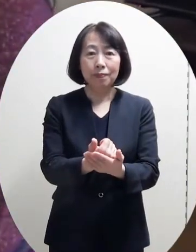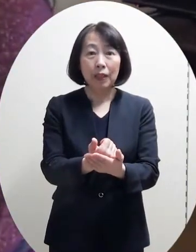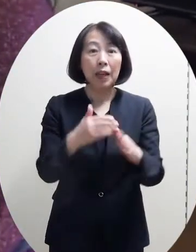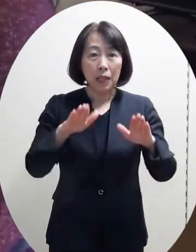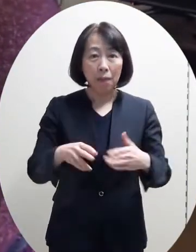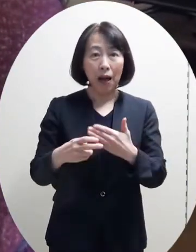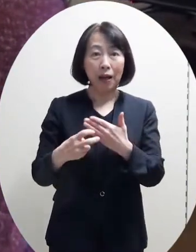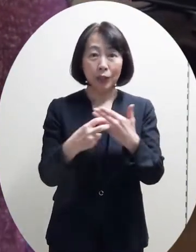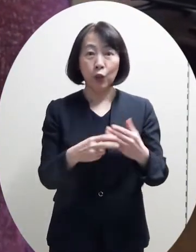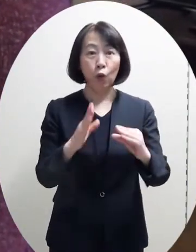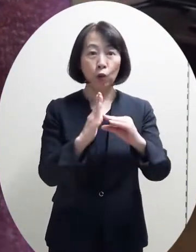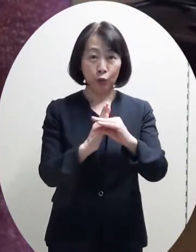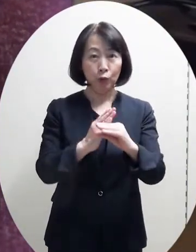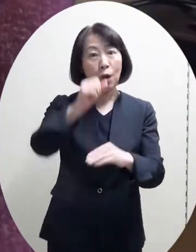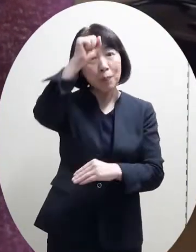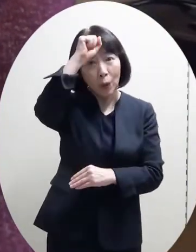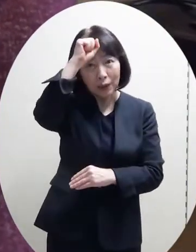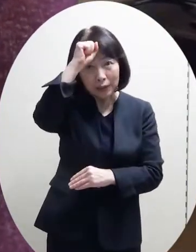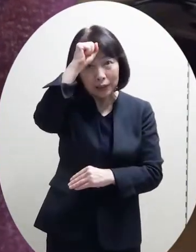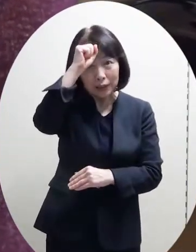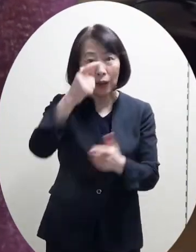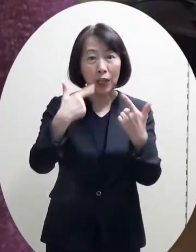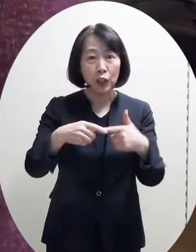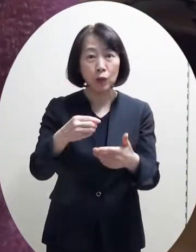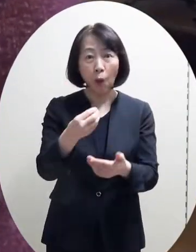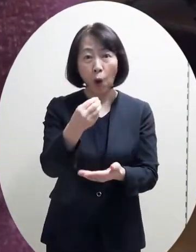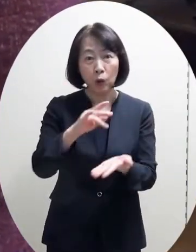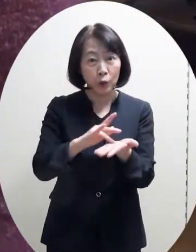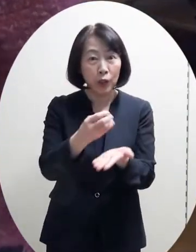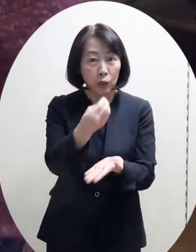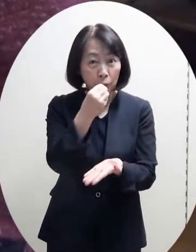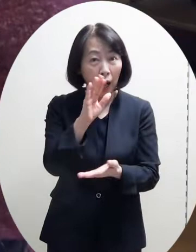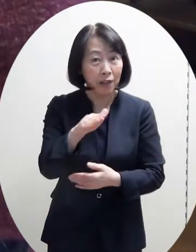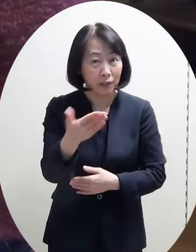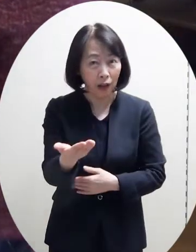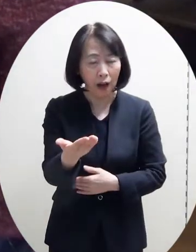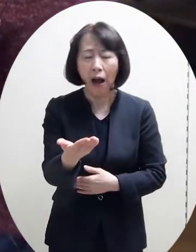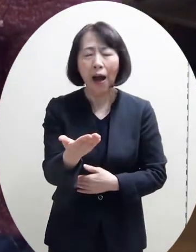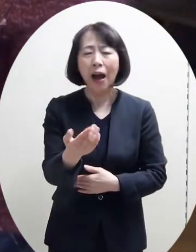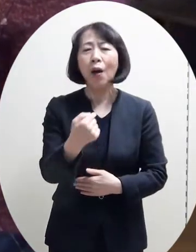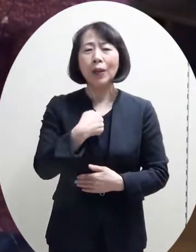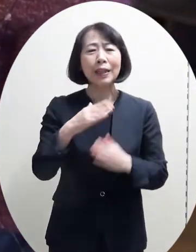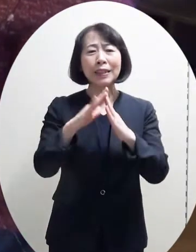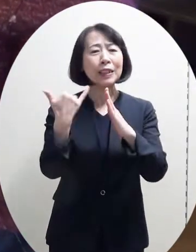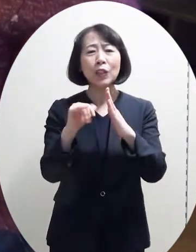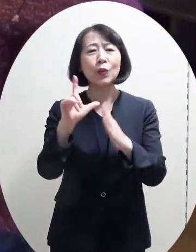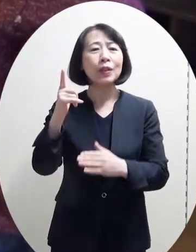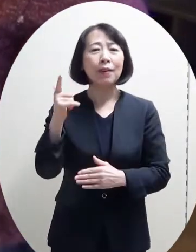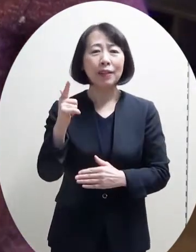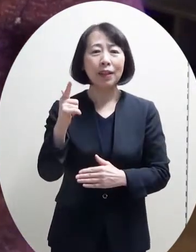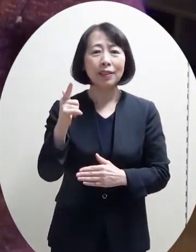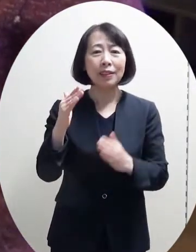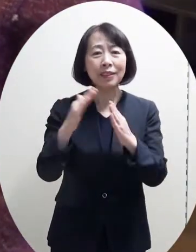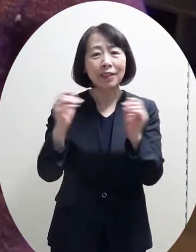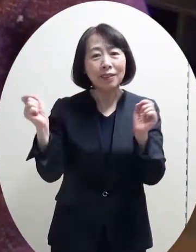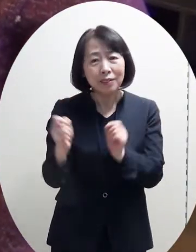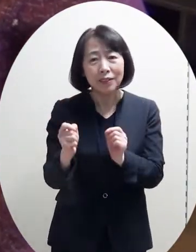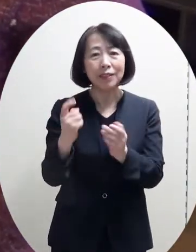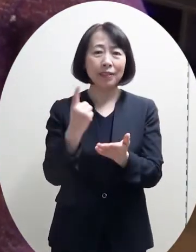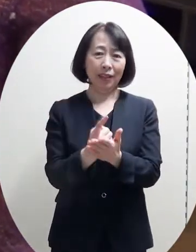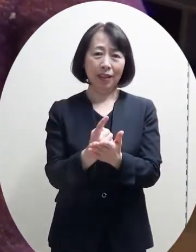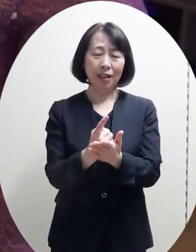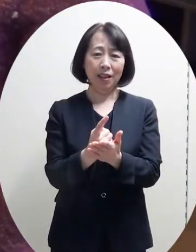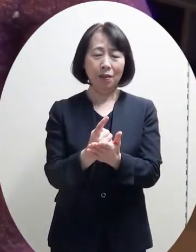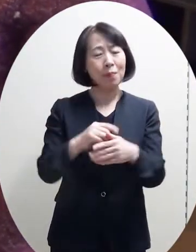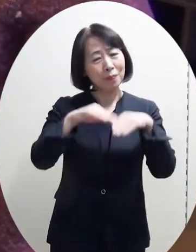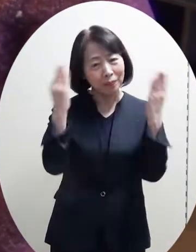現在治療中の病気やいつも飲んでるお薬はありますか？ 私家族じゃないです。市原さんとはご近所付き合いはあるけど全然わ